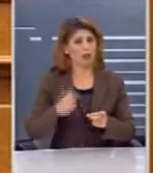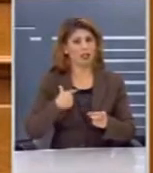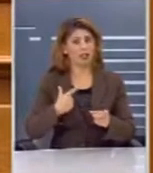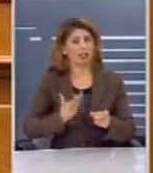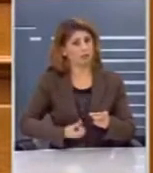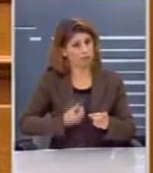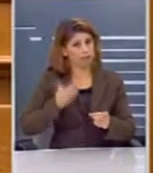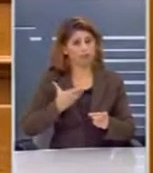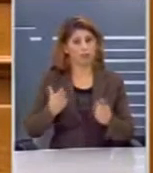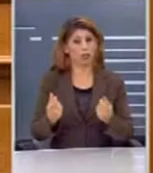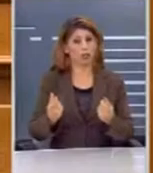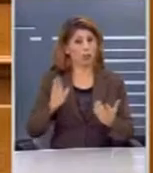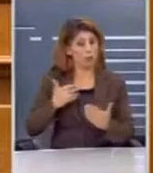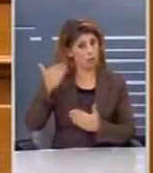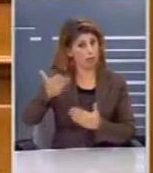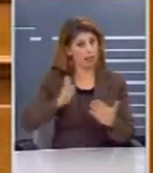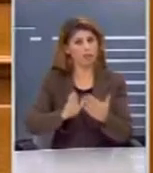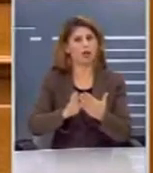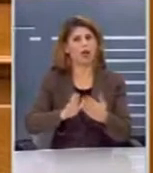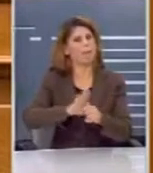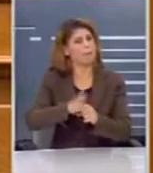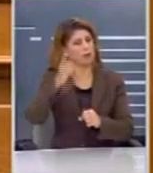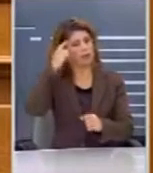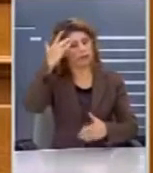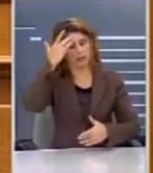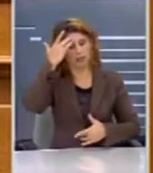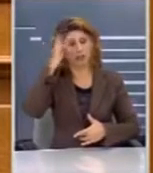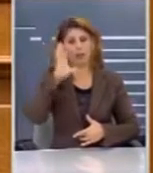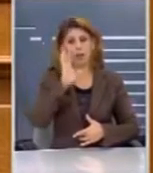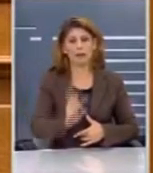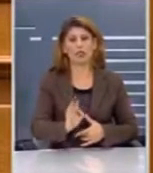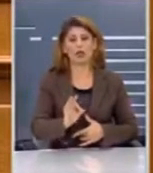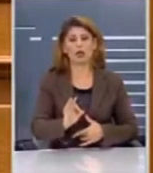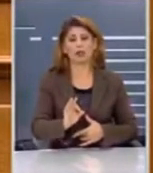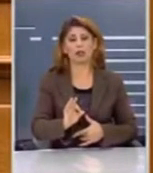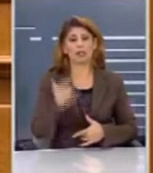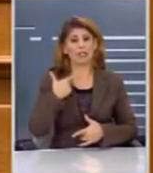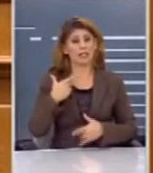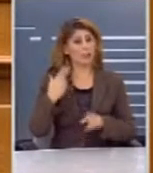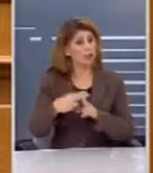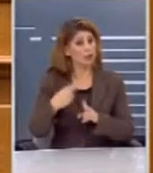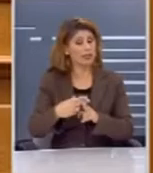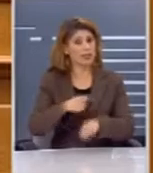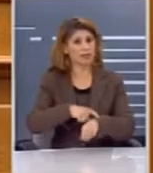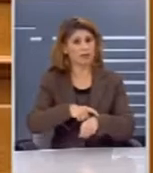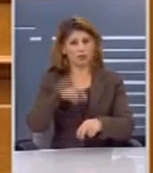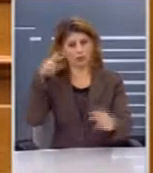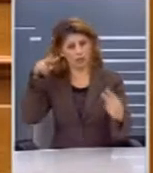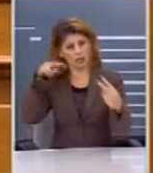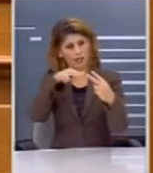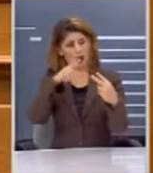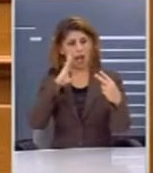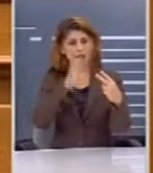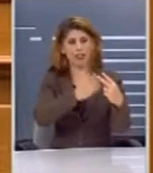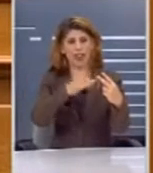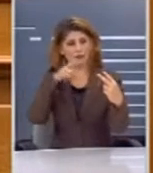αντιμετωπίσω, αλλά με πλήρη συνέστηση και της πραγματικότητας και της κρισιμότητας των στιμών, σας κοιτάζω ευθέως, κύριε Τσίπρα, και